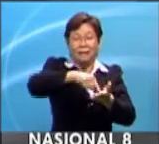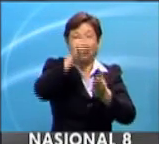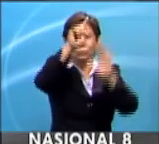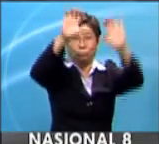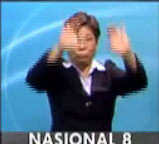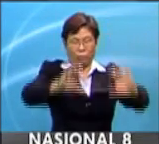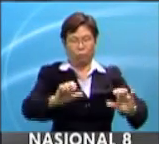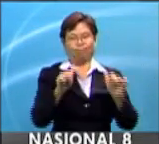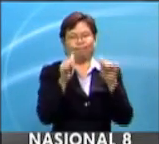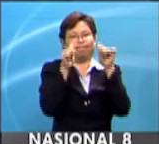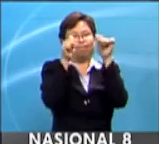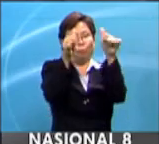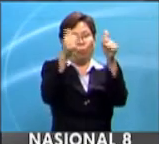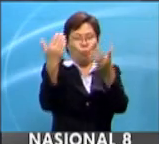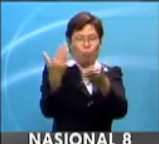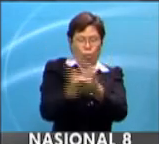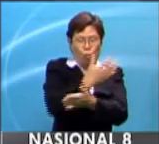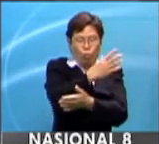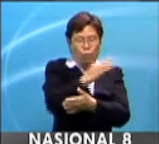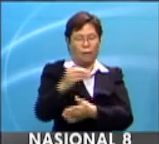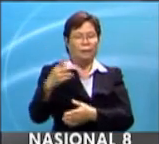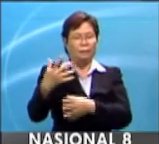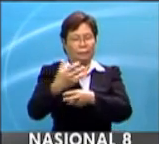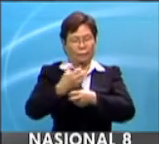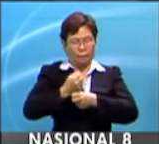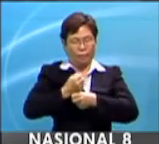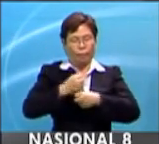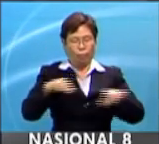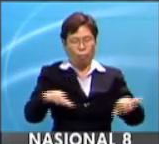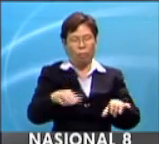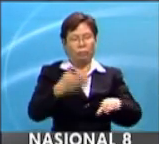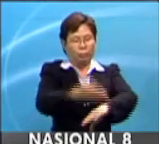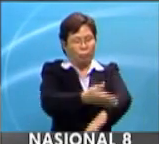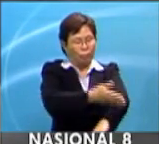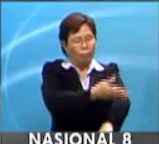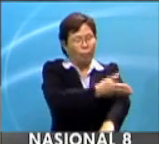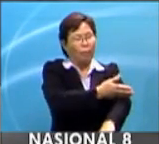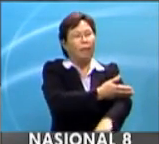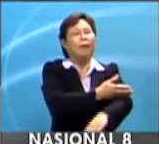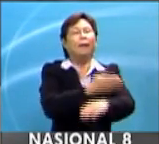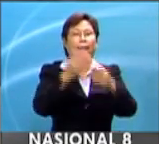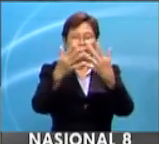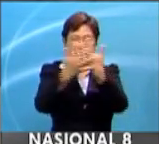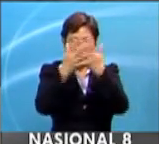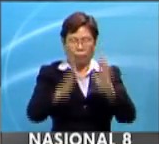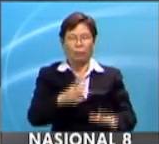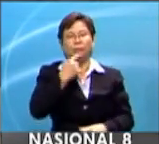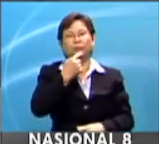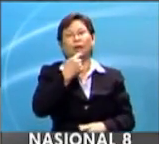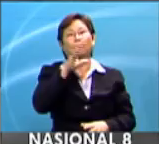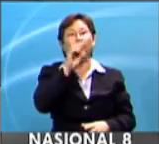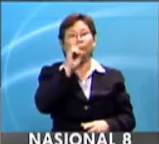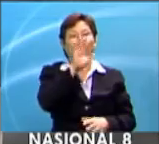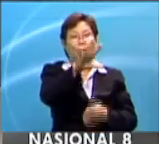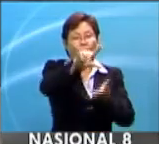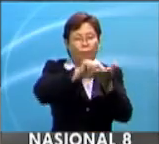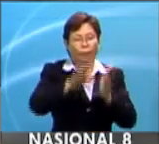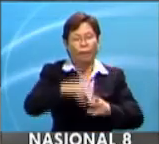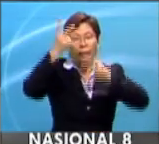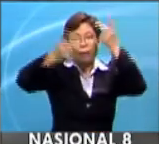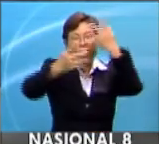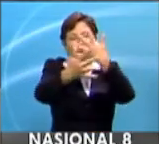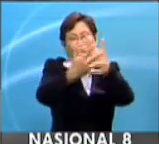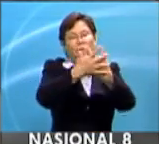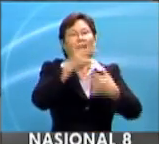yang dapat melakukan pemulihan pada ban beliau memberitahu media selepas melawan penjara